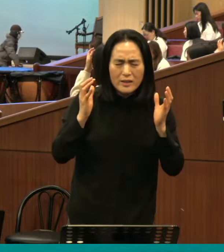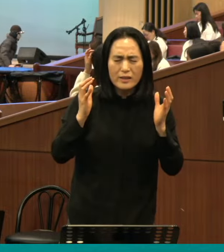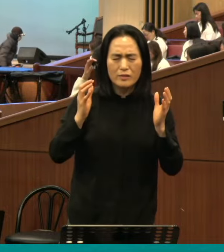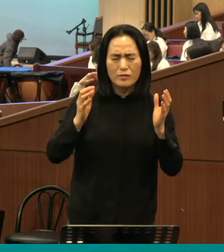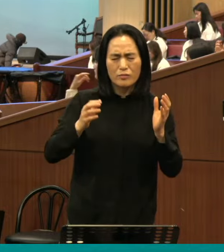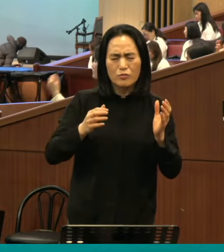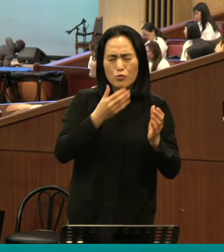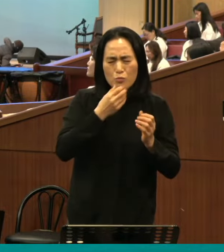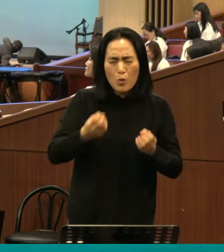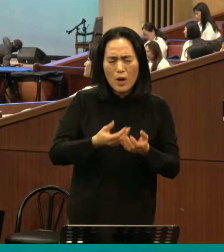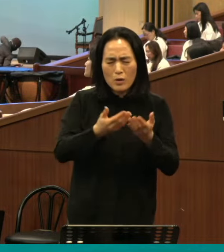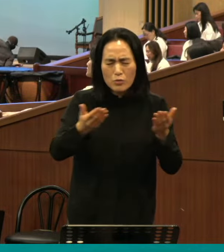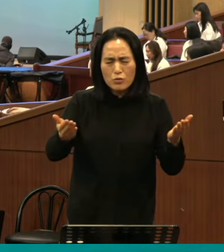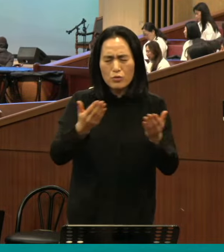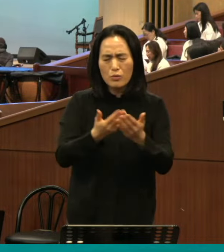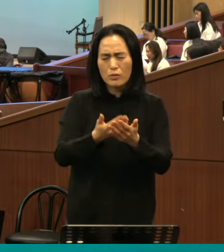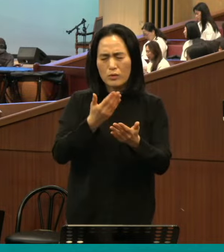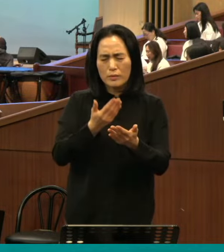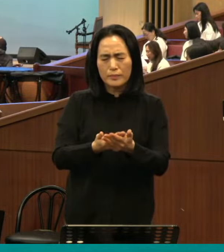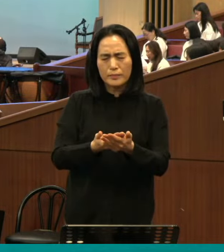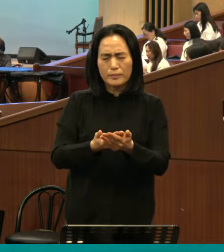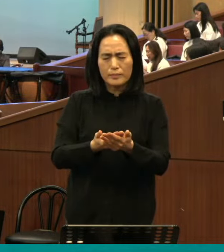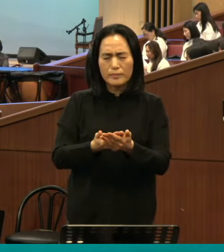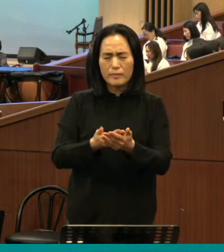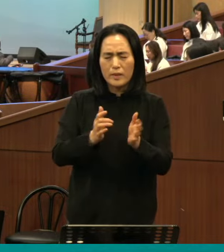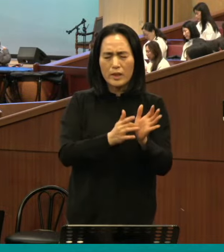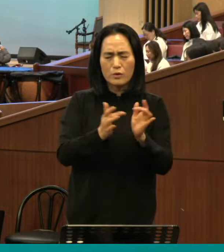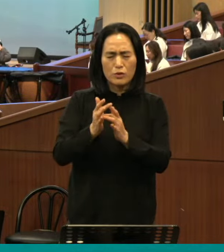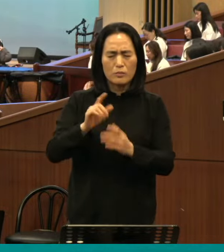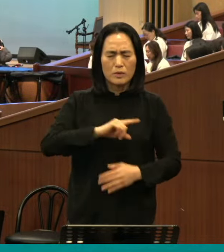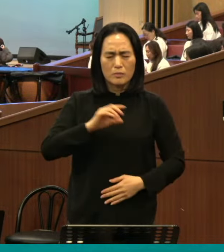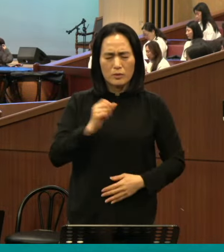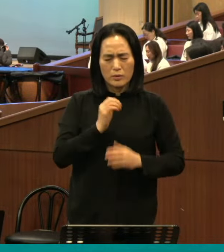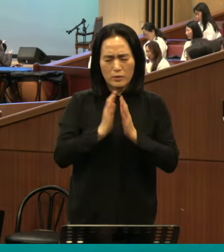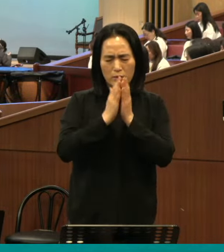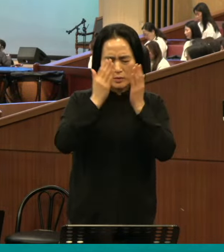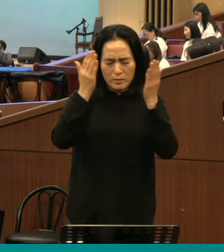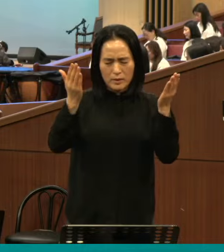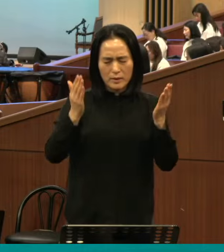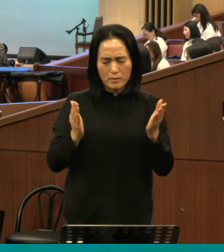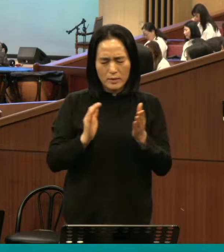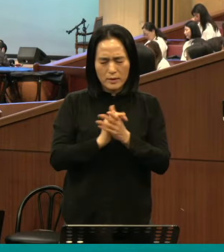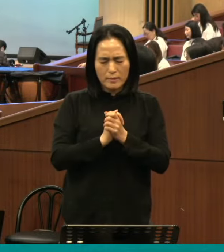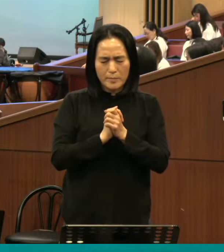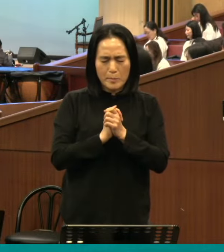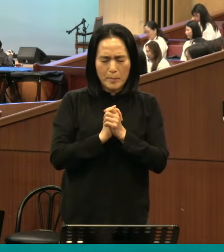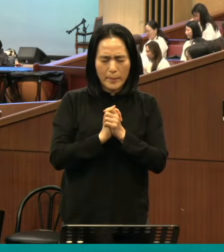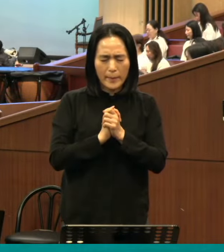하나님 축복하여 주시옵소서. 예수님의 이름으로 기도하옵나이다. 아멘.